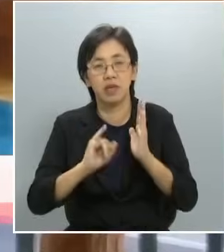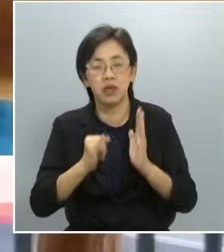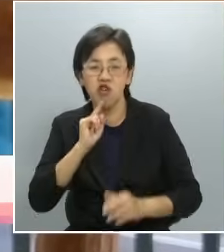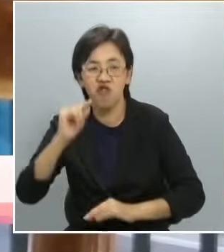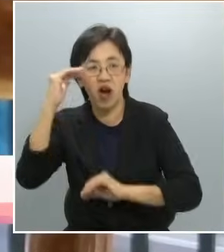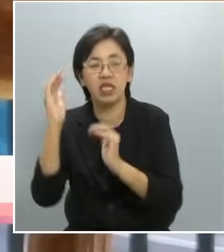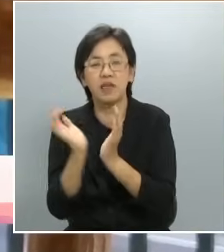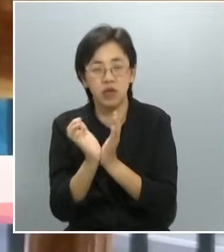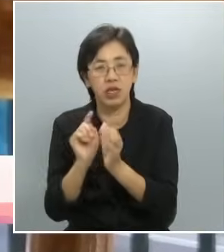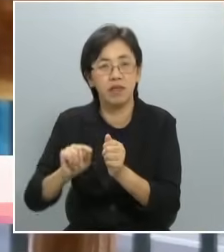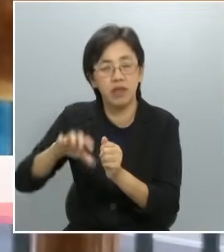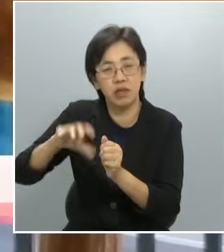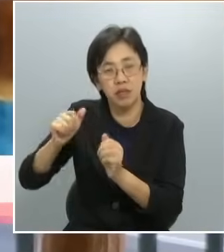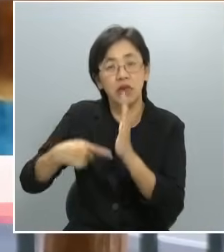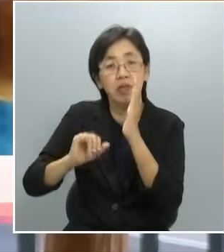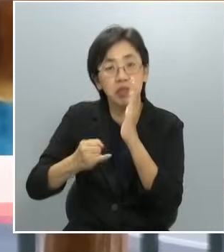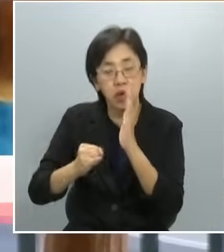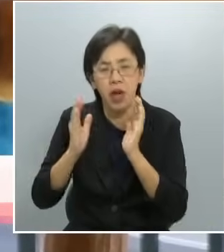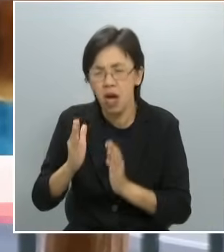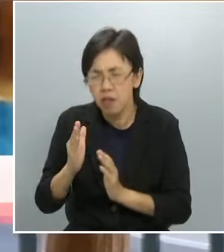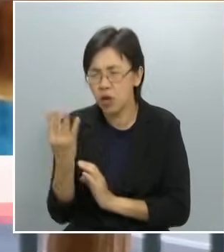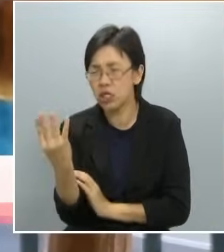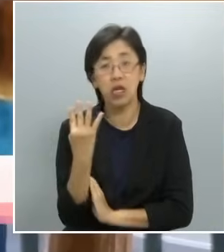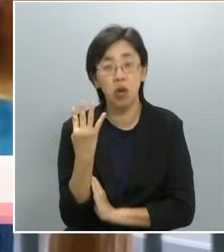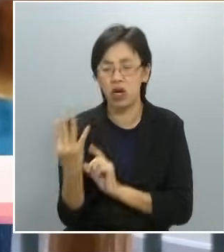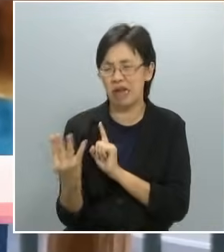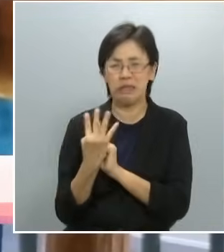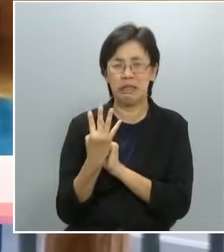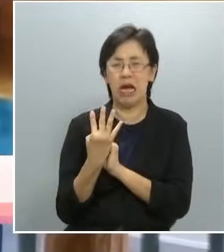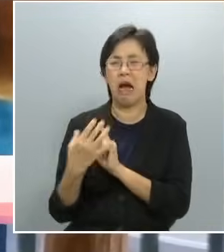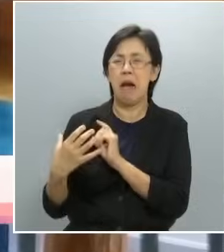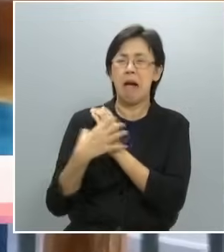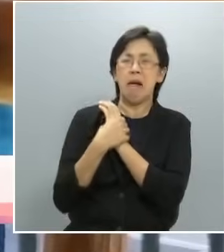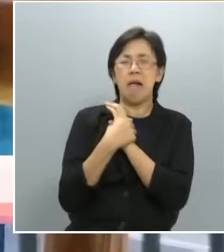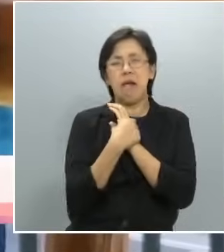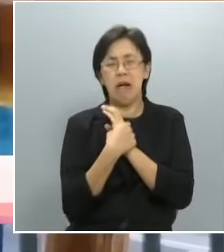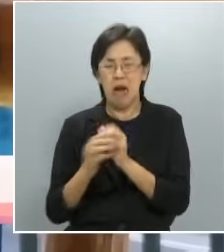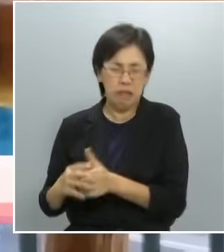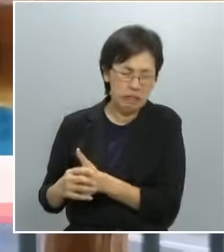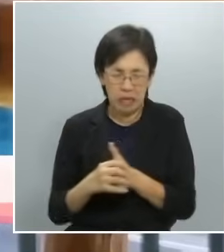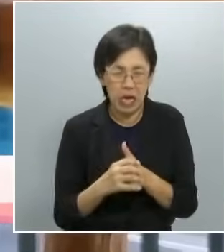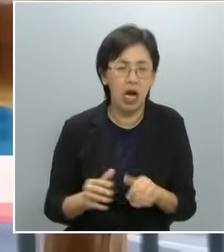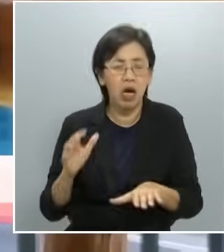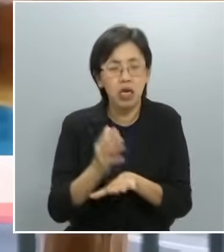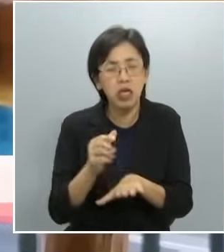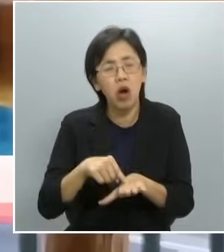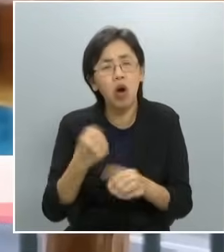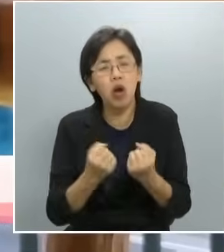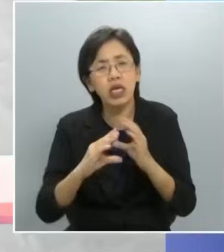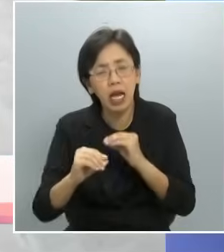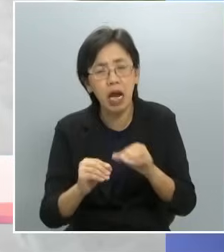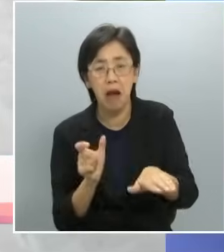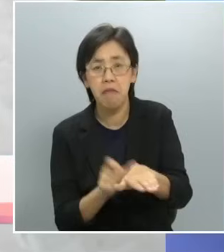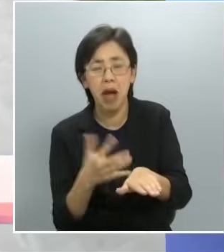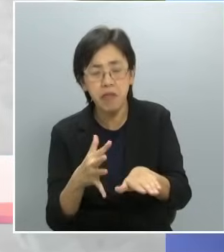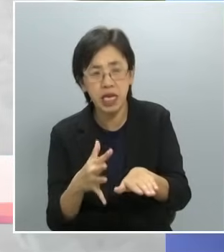ที่สภ.เมืองบอกว่าถูกคนร้ายเป็นผู้ชาย4คนอุ้มขึ้นรถเก๋งไม่ติดแผ่นป้ายทะเบียนมีสติ๊กเกอร์ตราโล่ที่บริเว